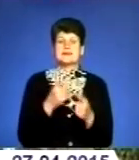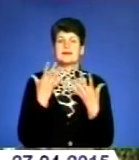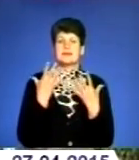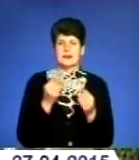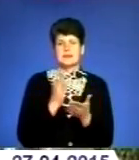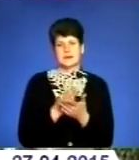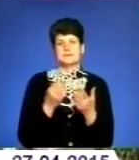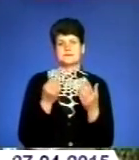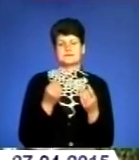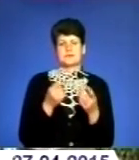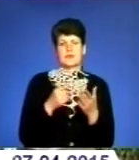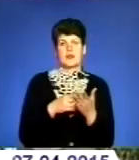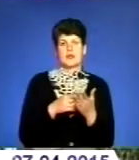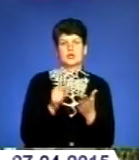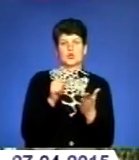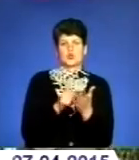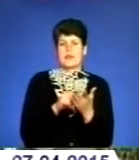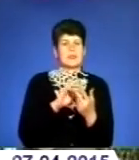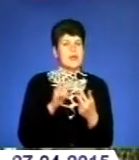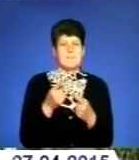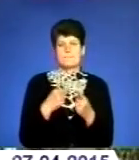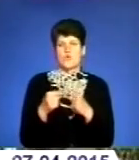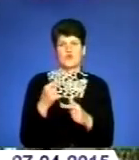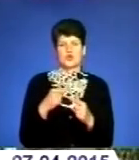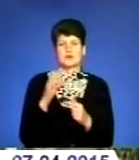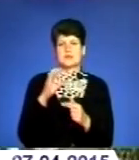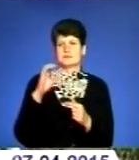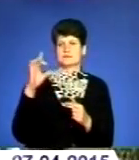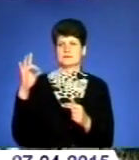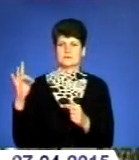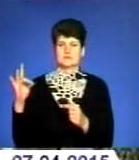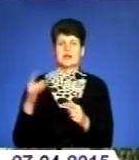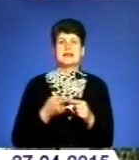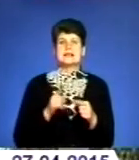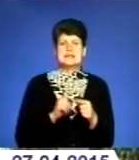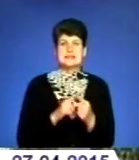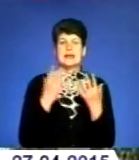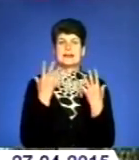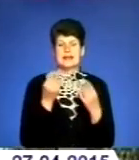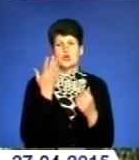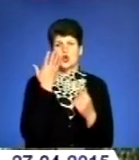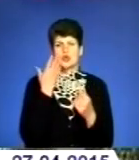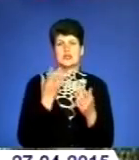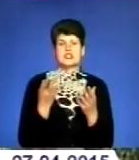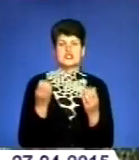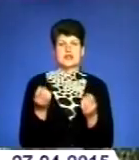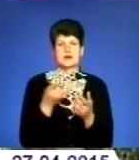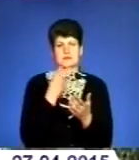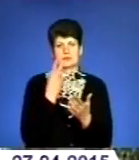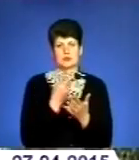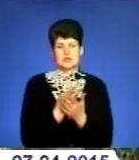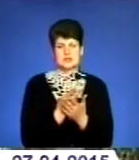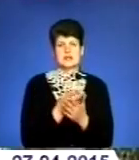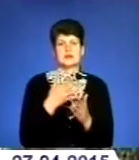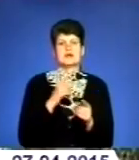став точкою неповоротності неповоротності до радянської системи це день Який ще раз збудив приспону національну свідомість і